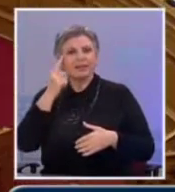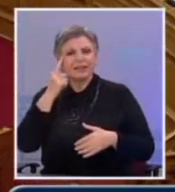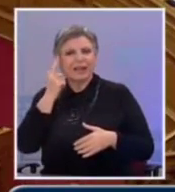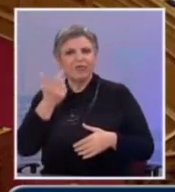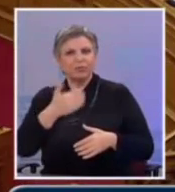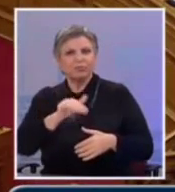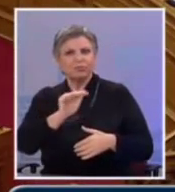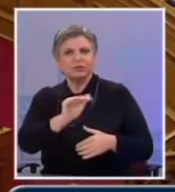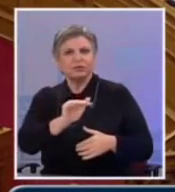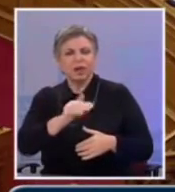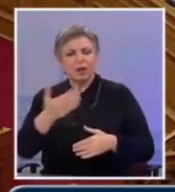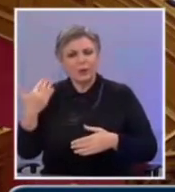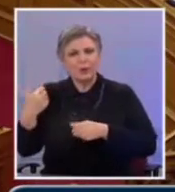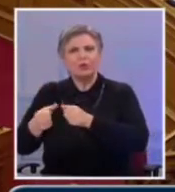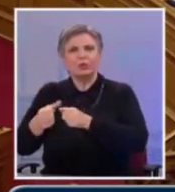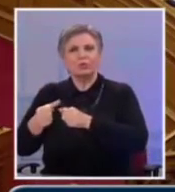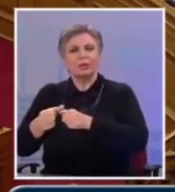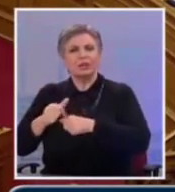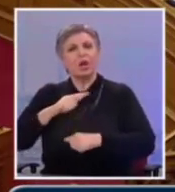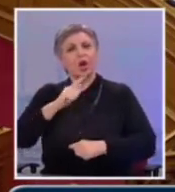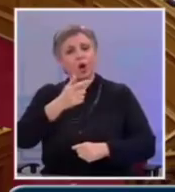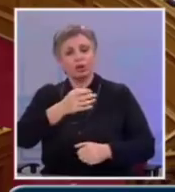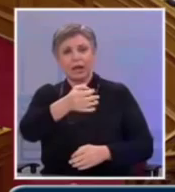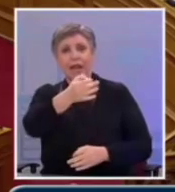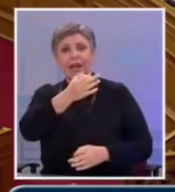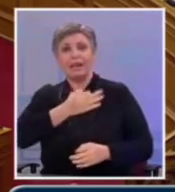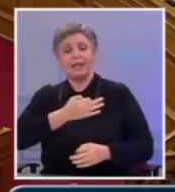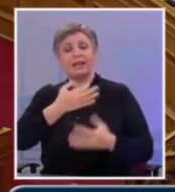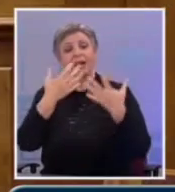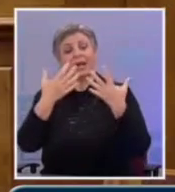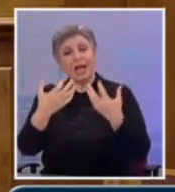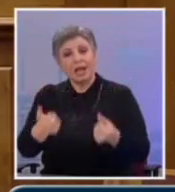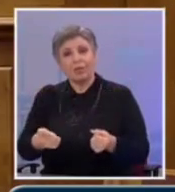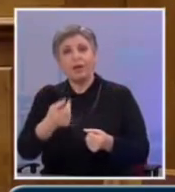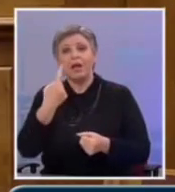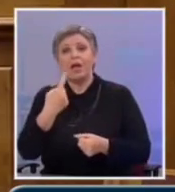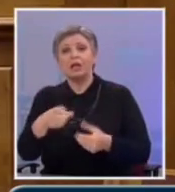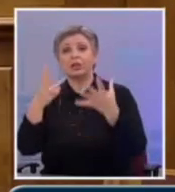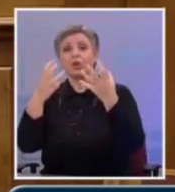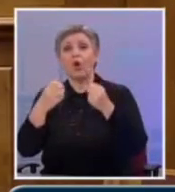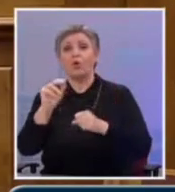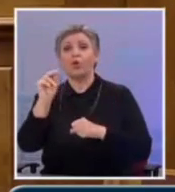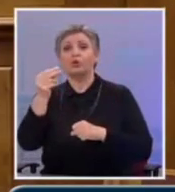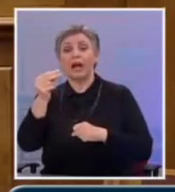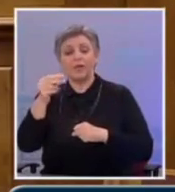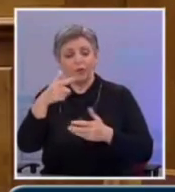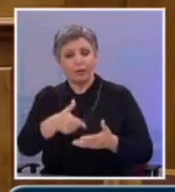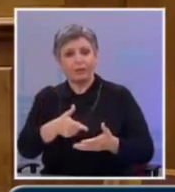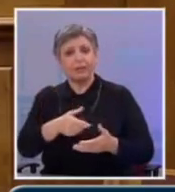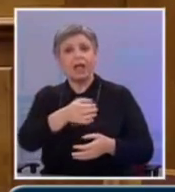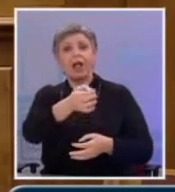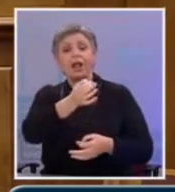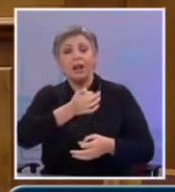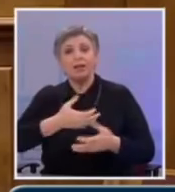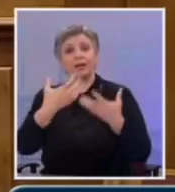τόσους μήνες όταν λέτε έχουμε τους 180, όταν λέτε έχουμε μαξιλαράκι,